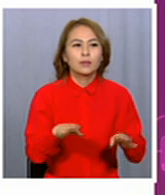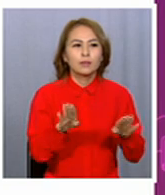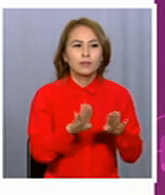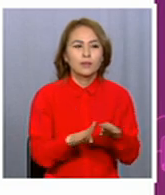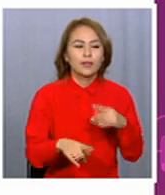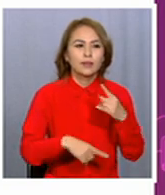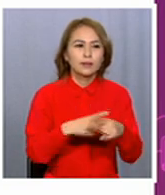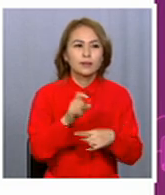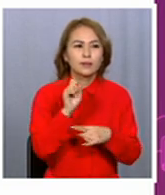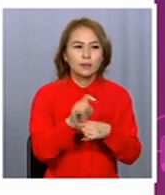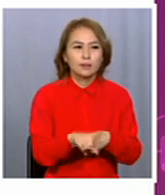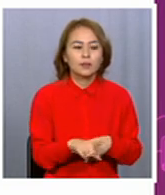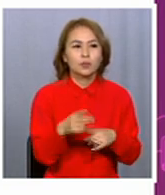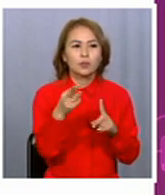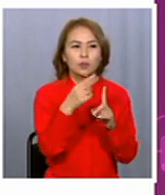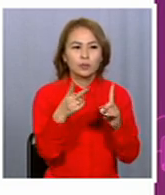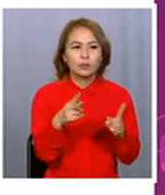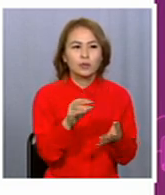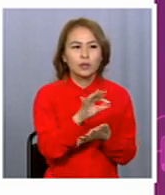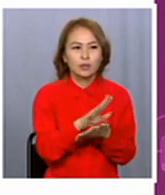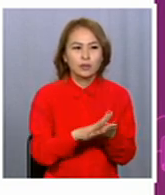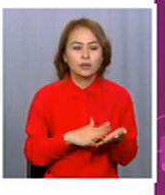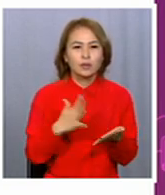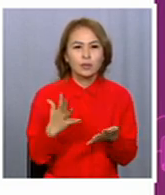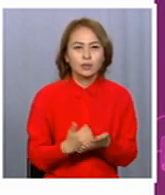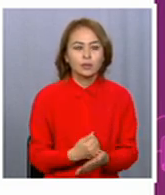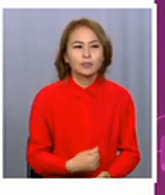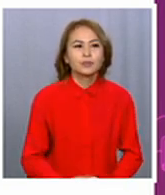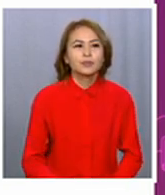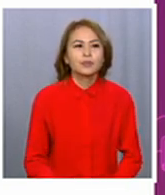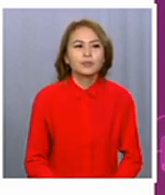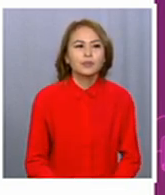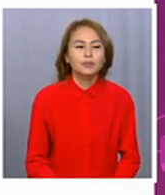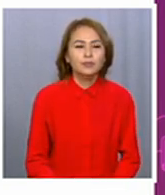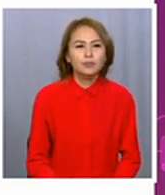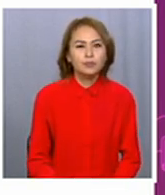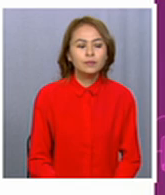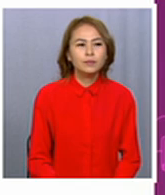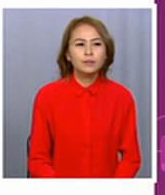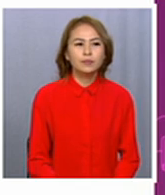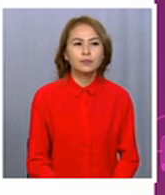келесі тапсырмада сөйлемдердің жалғасын тауып көріңдер.